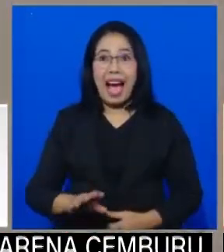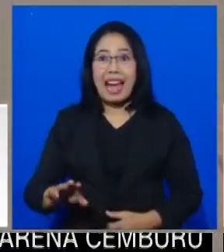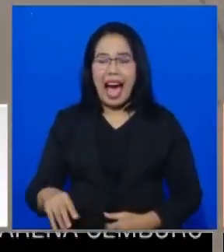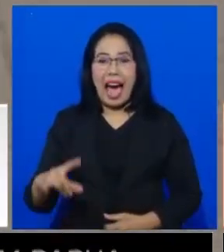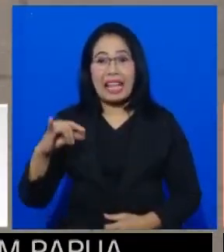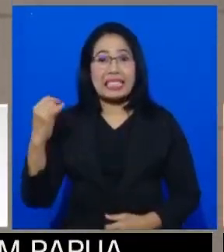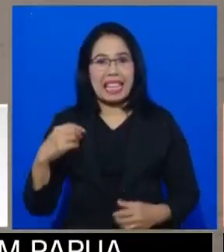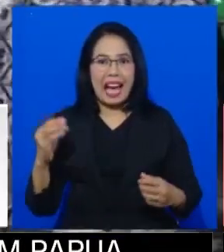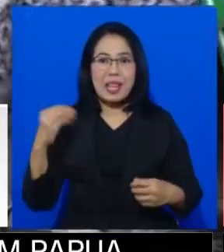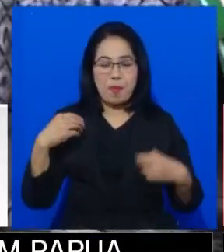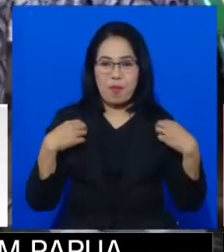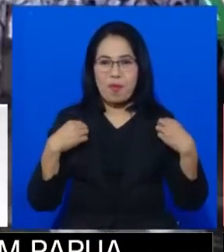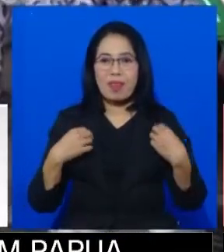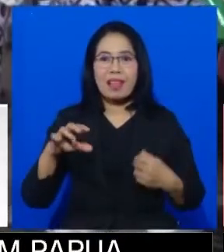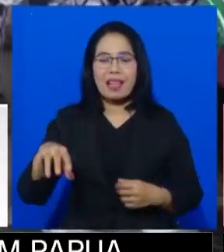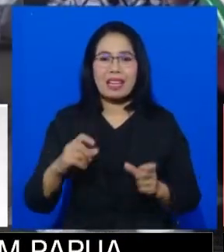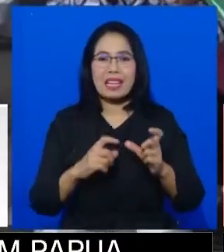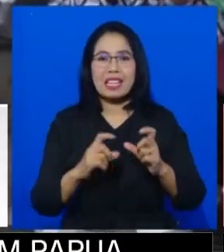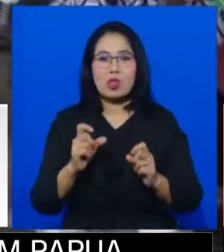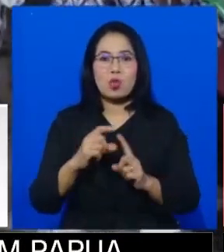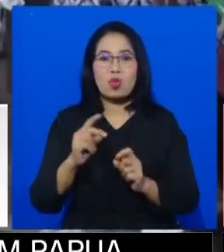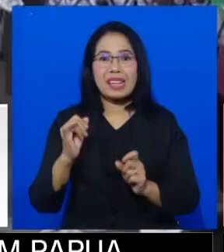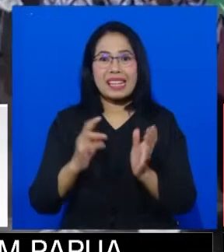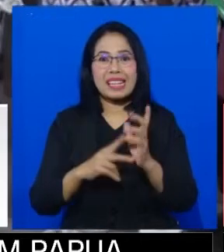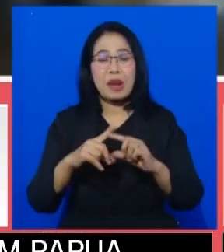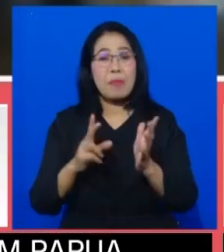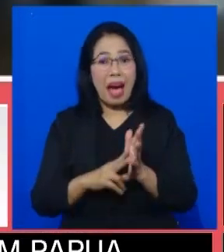di kawasan Sudirman, Jakarta beberapa waktu lalu.